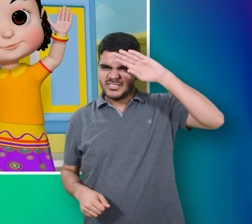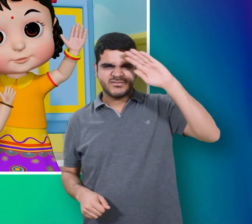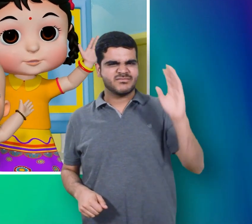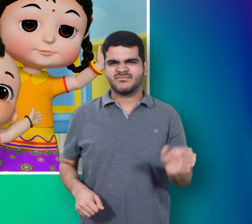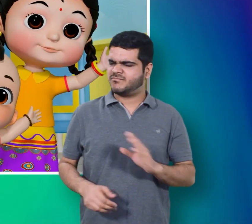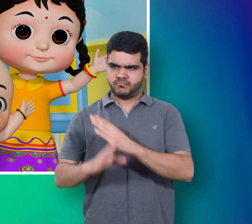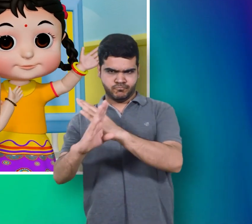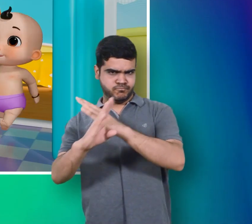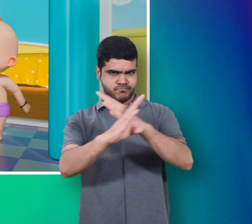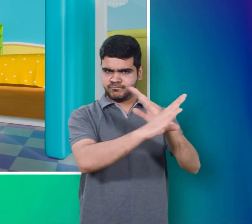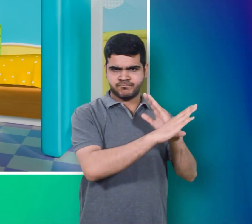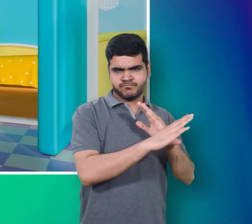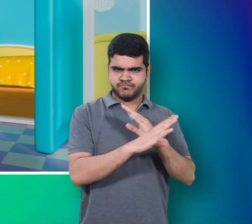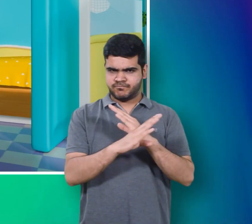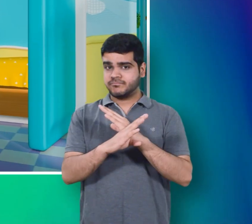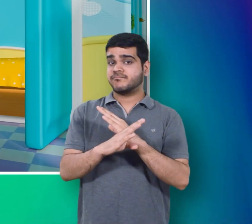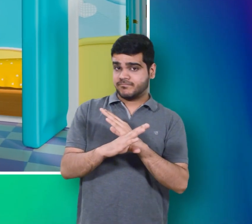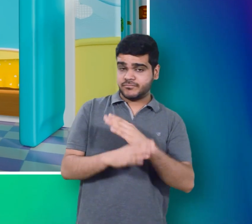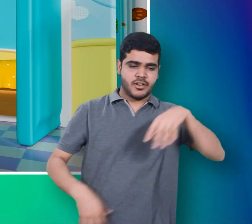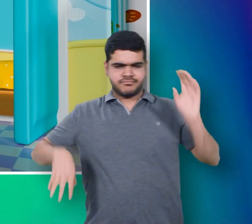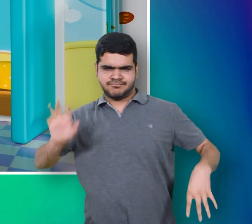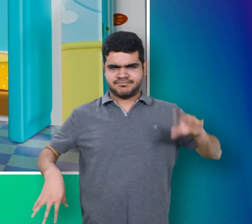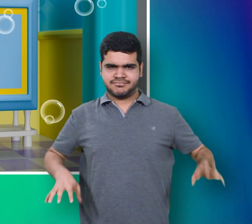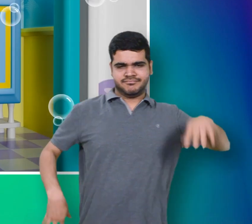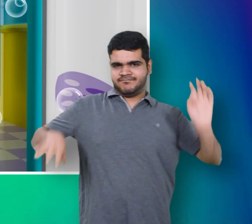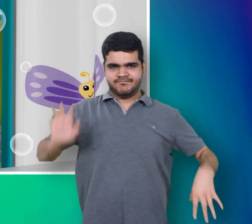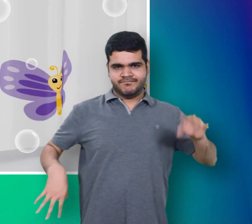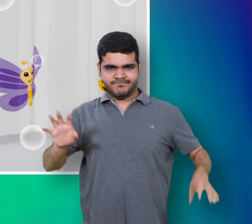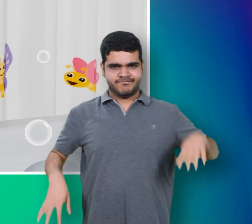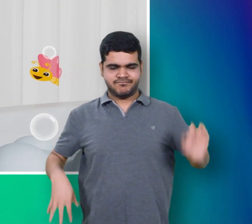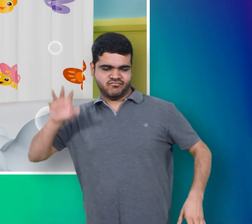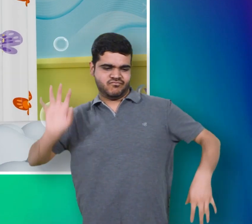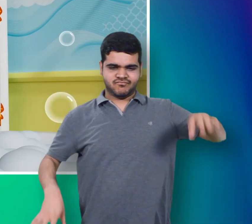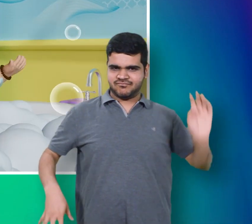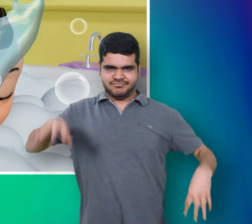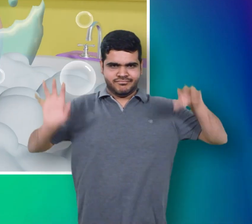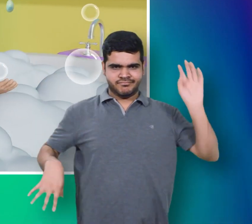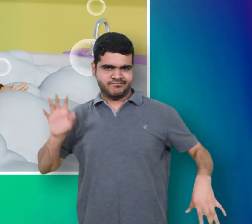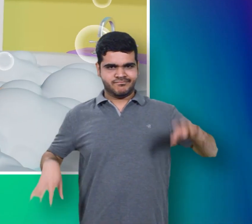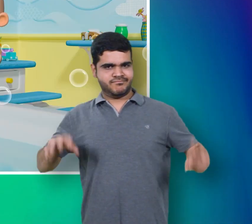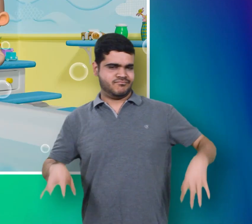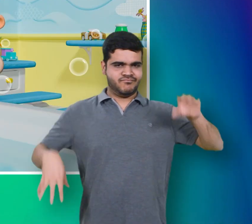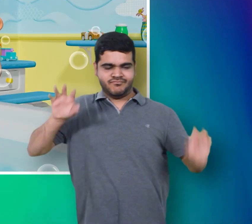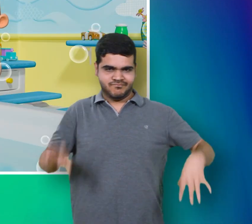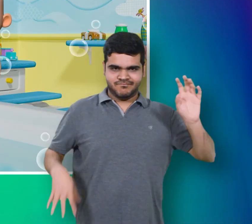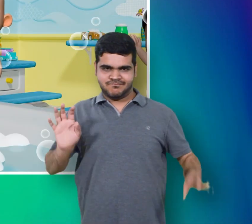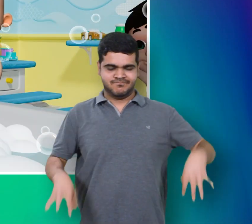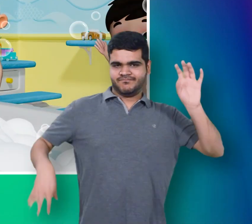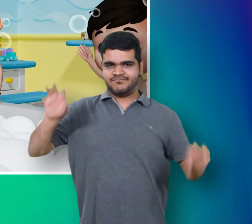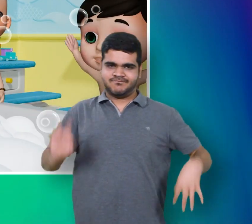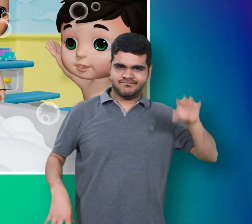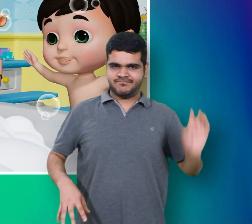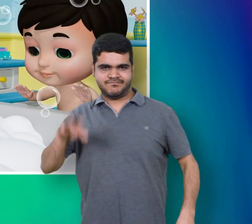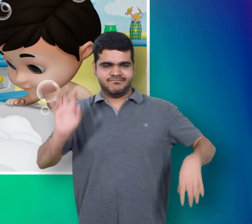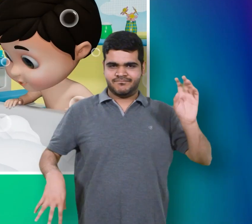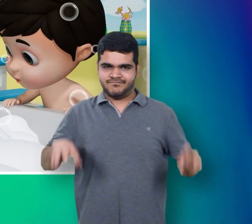भाग गए कीटाणु सारे, बीमारी भी भाग गई। छई छपाक छई छपाक छई छपाक छई